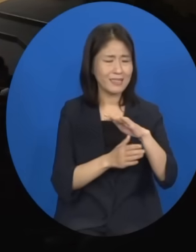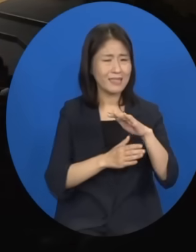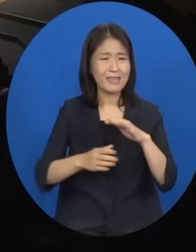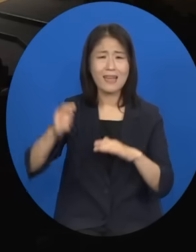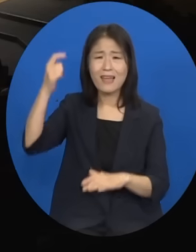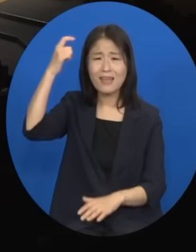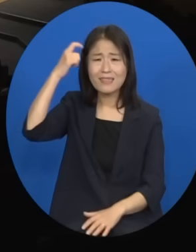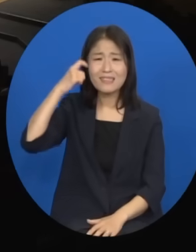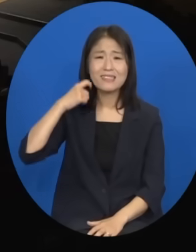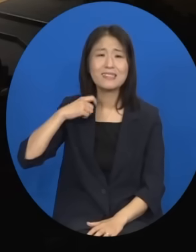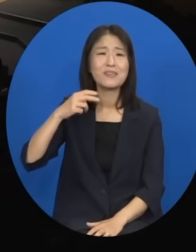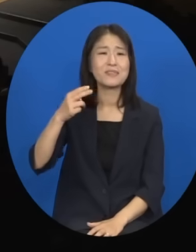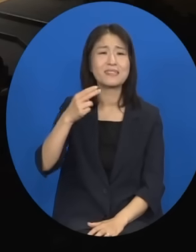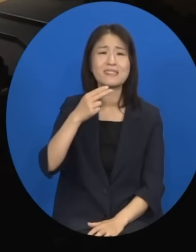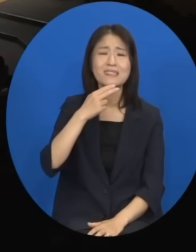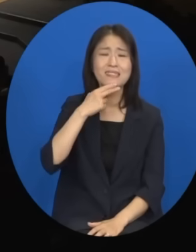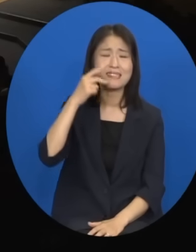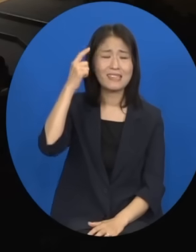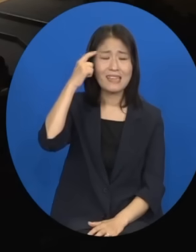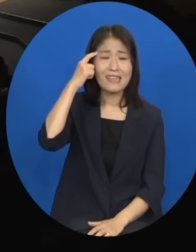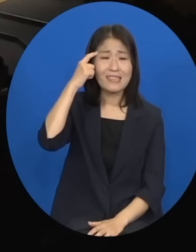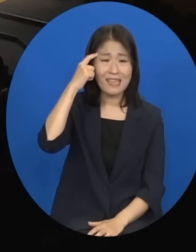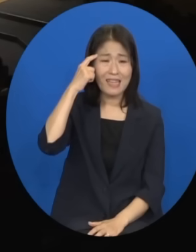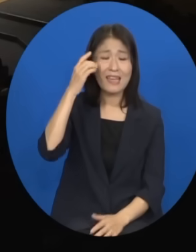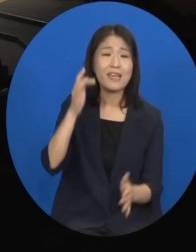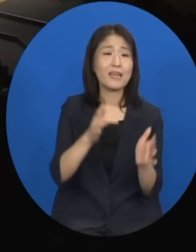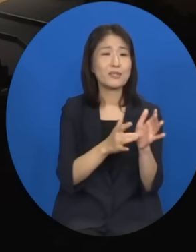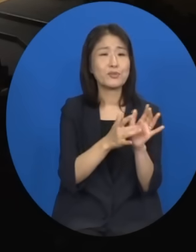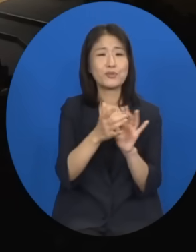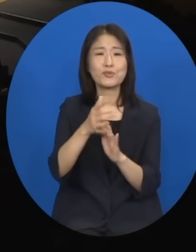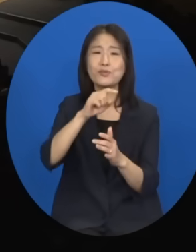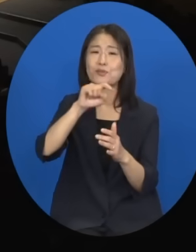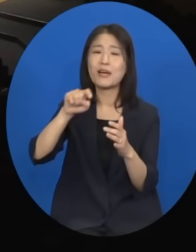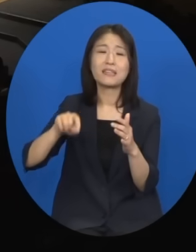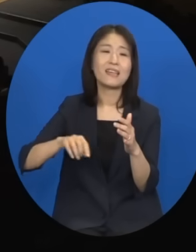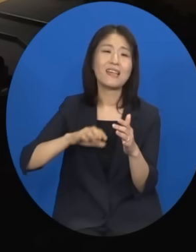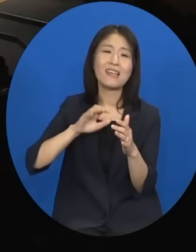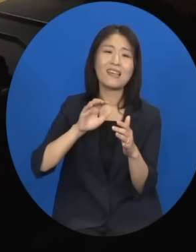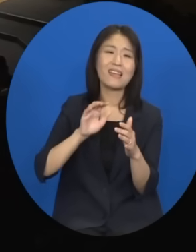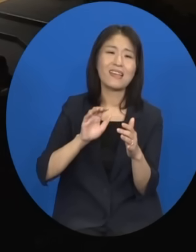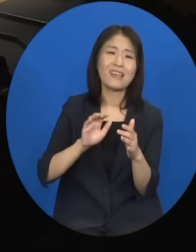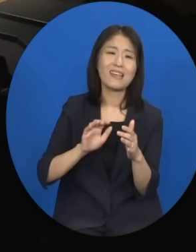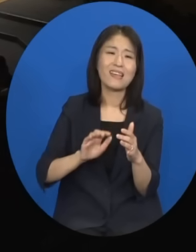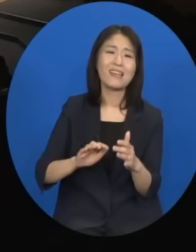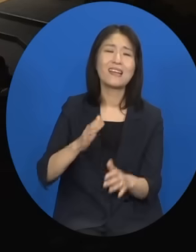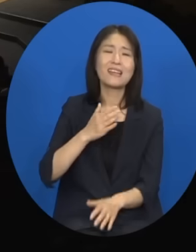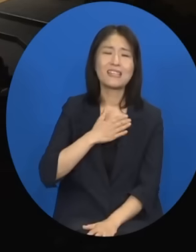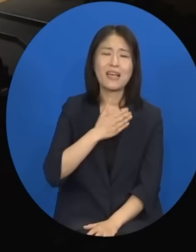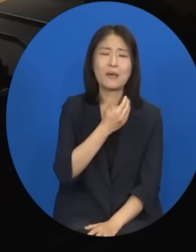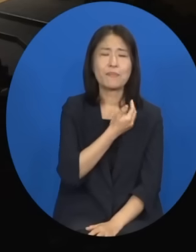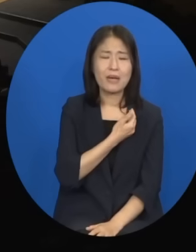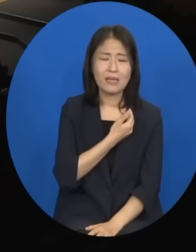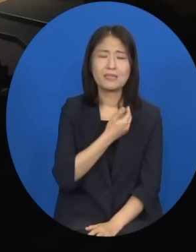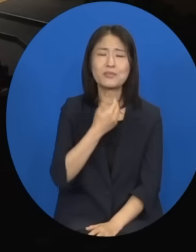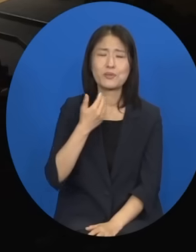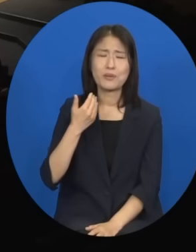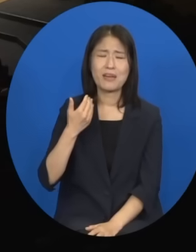공허하지 않은 것에 예수 안에